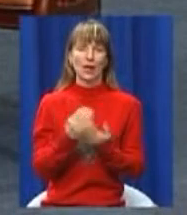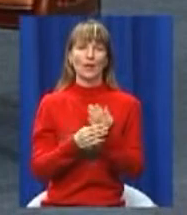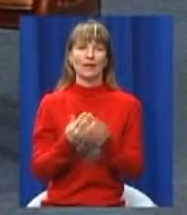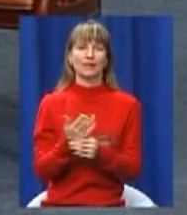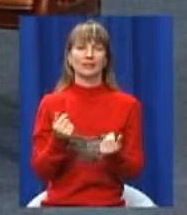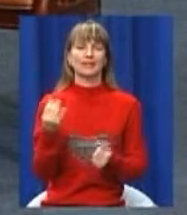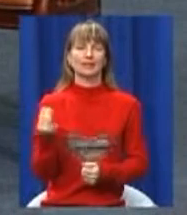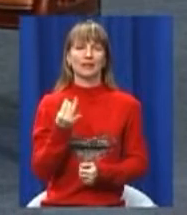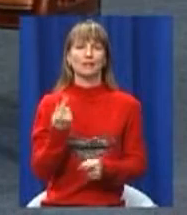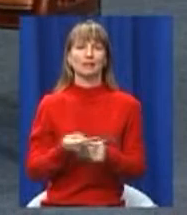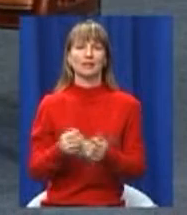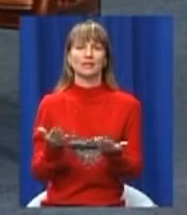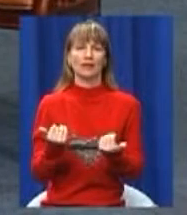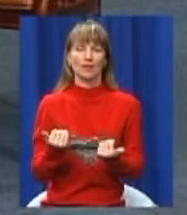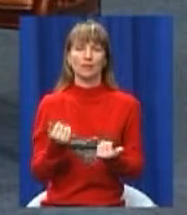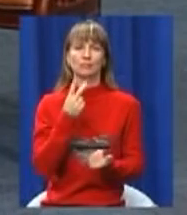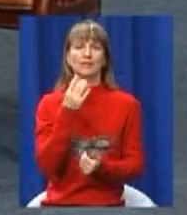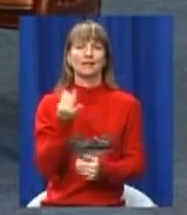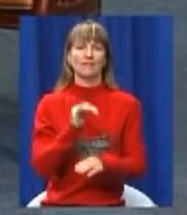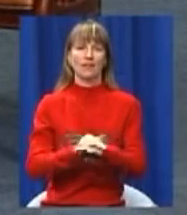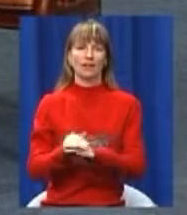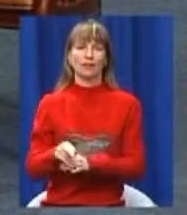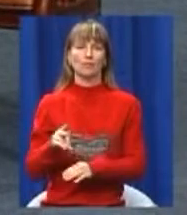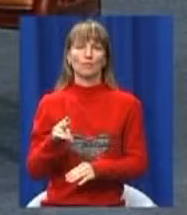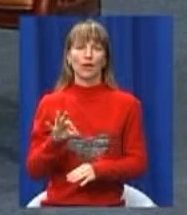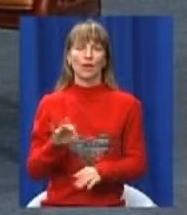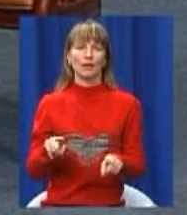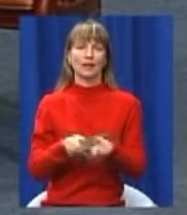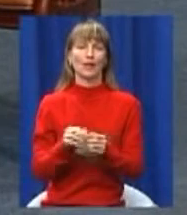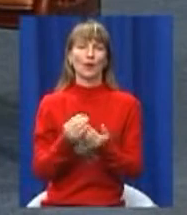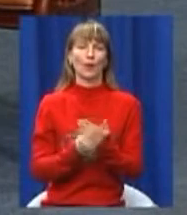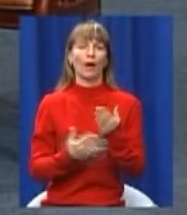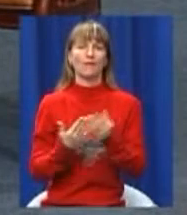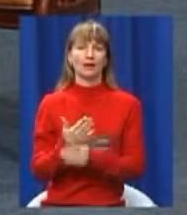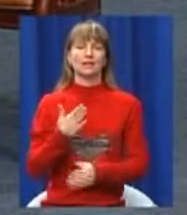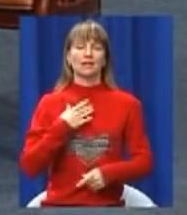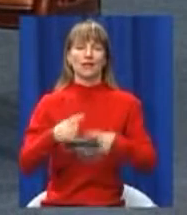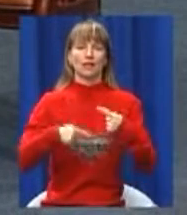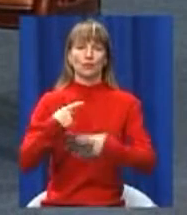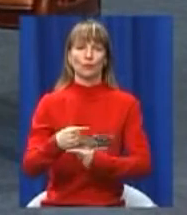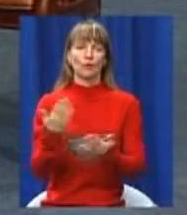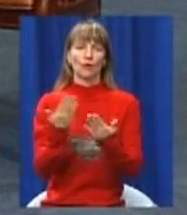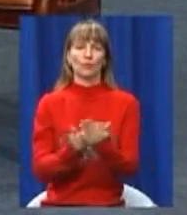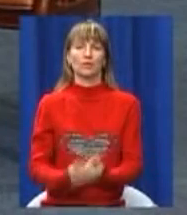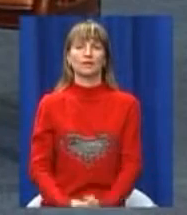Так, цікаво. Тож, давайте подивимось цікаві факти про такі рукавиці із нашої наступної рубрики.